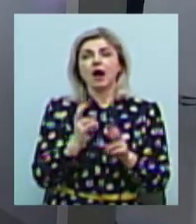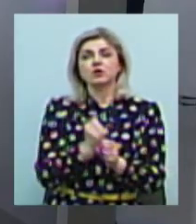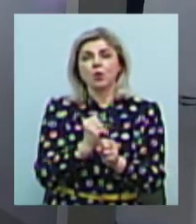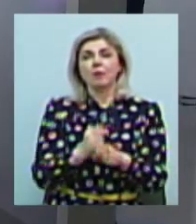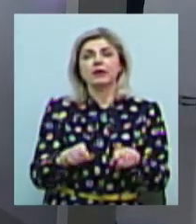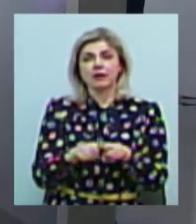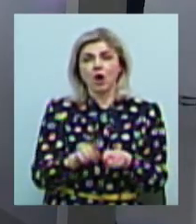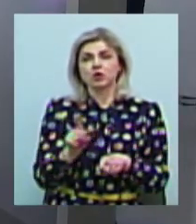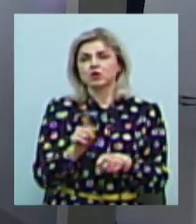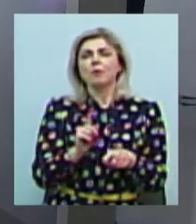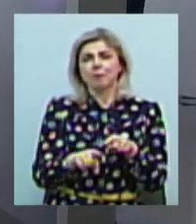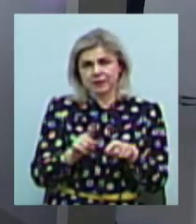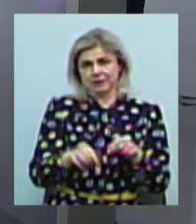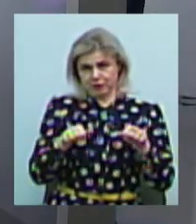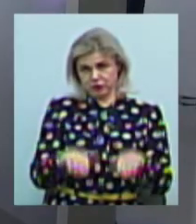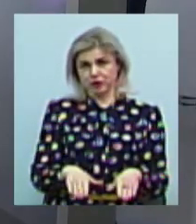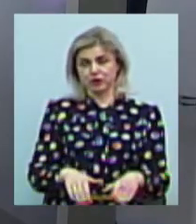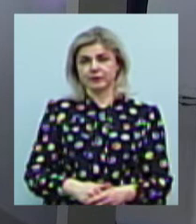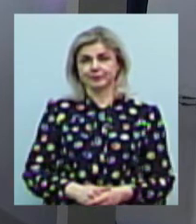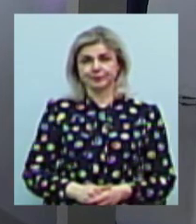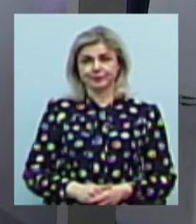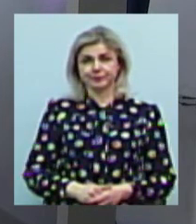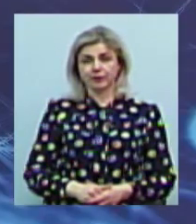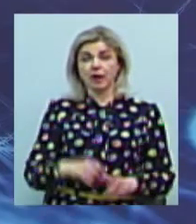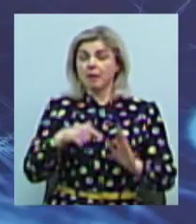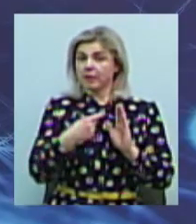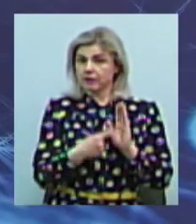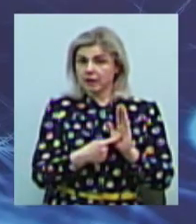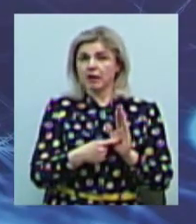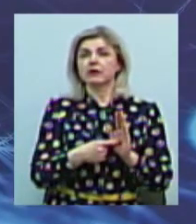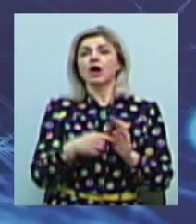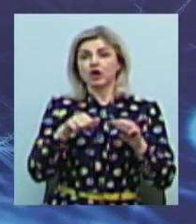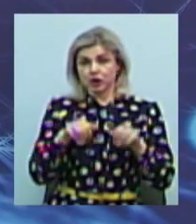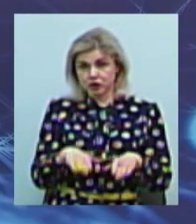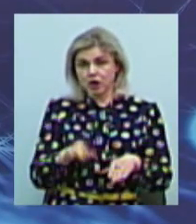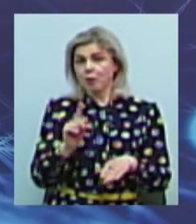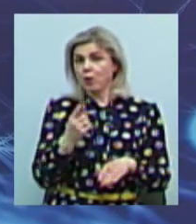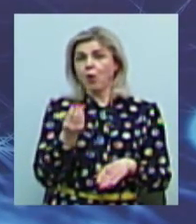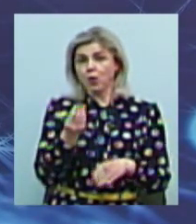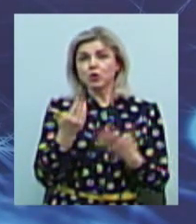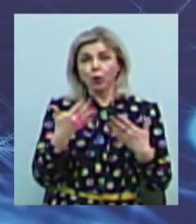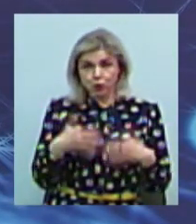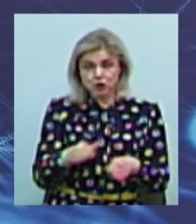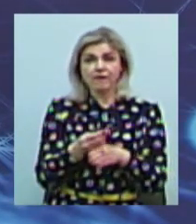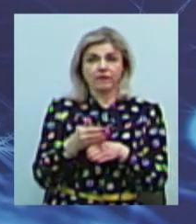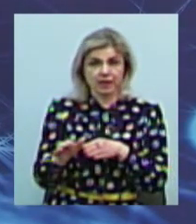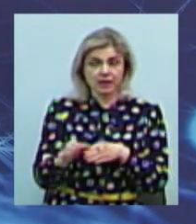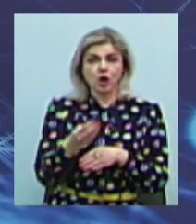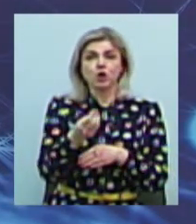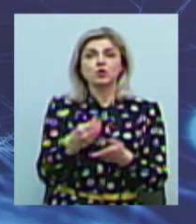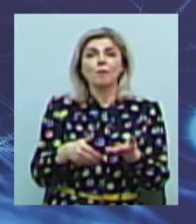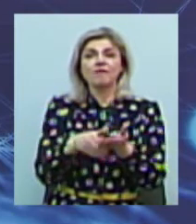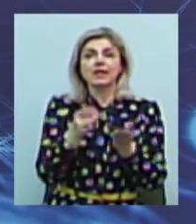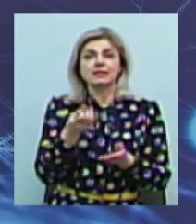воно вирішувалось скоріше? Що питання, звичайно, вирішується, тому що кошти вже виділені. Субвенція –